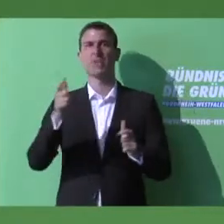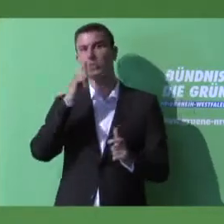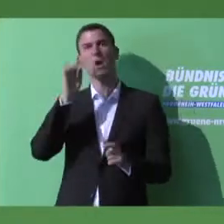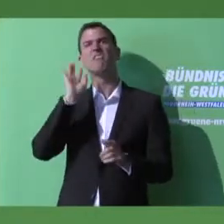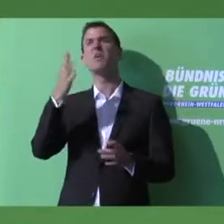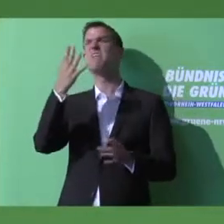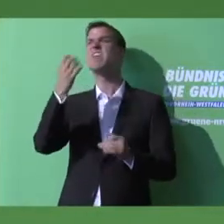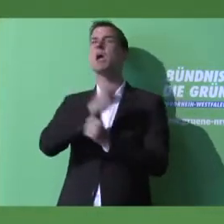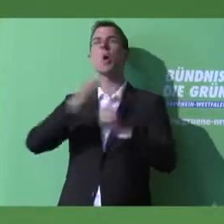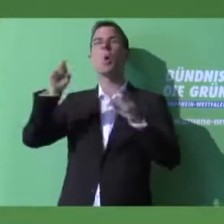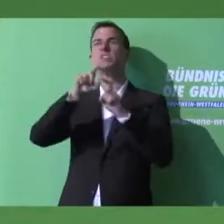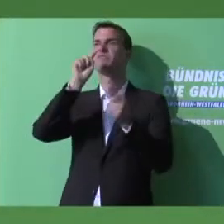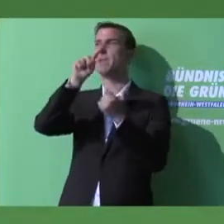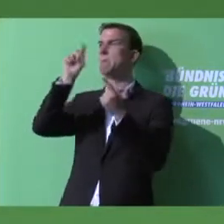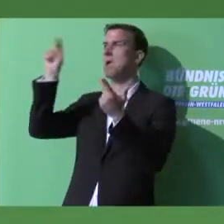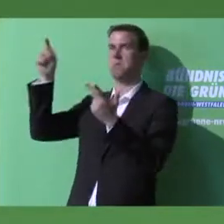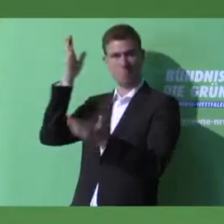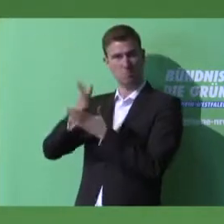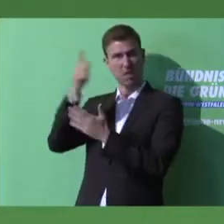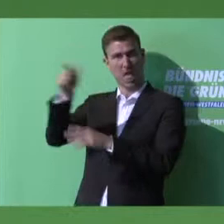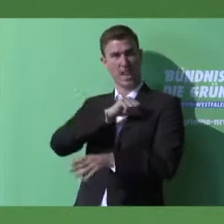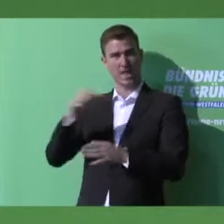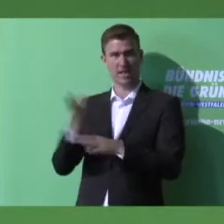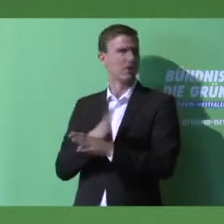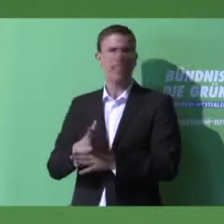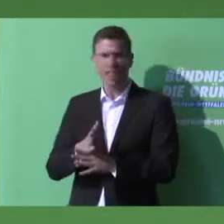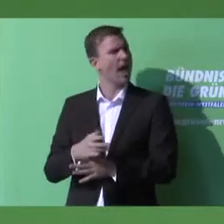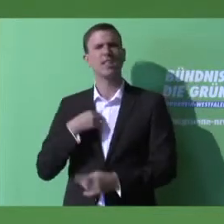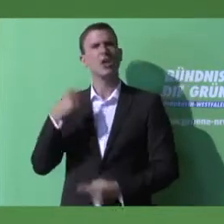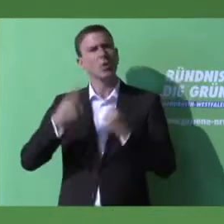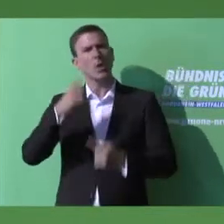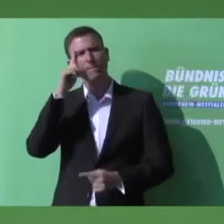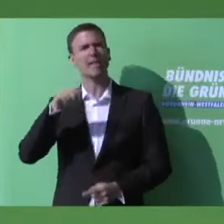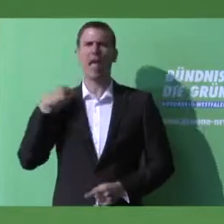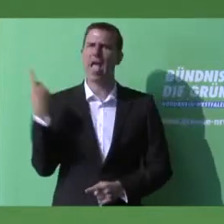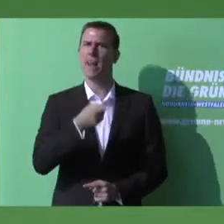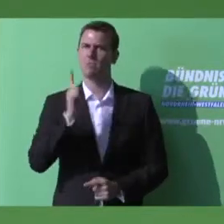große Konzerne. Dafür stehen die Grünen.